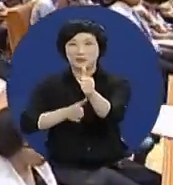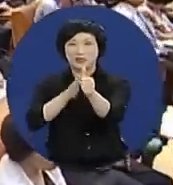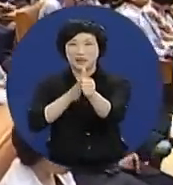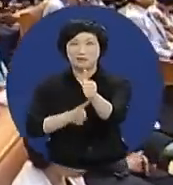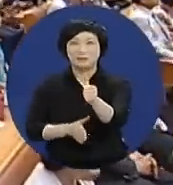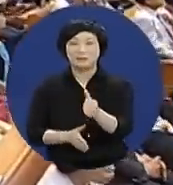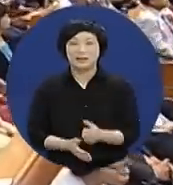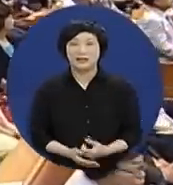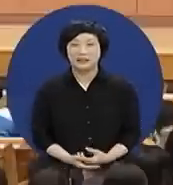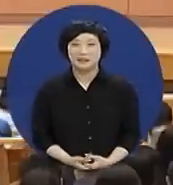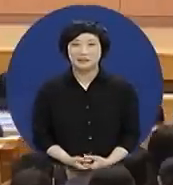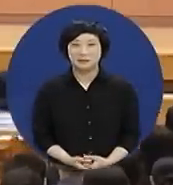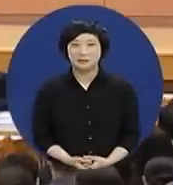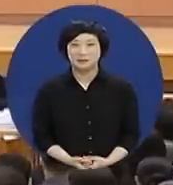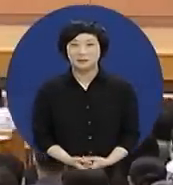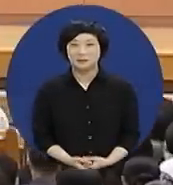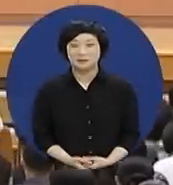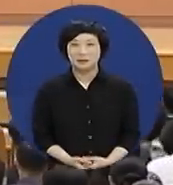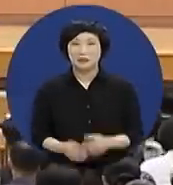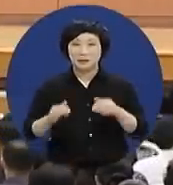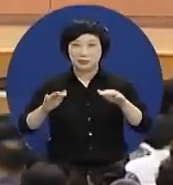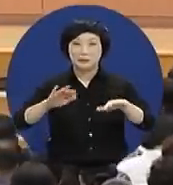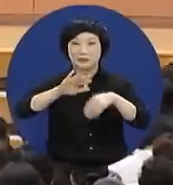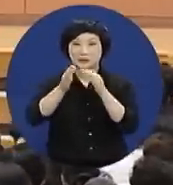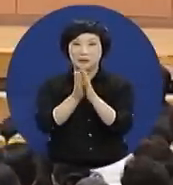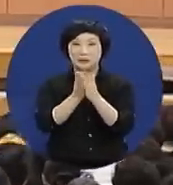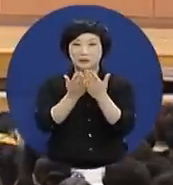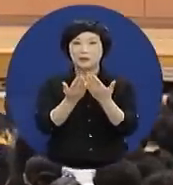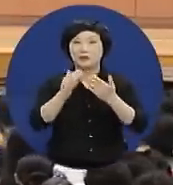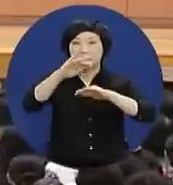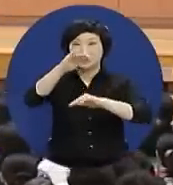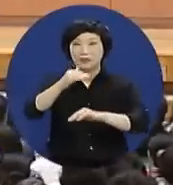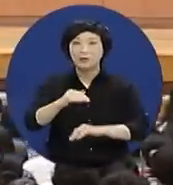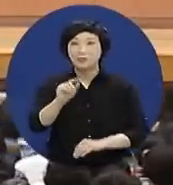大きな恵みが皆さんに望まれることを願い